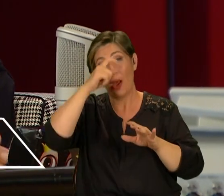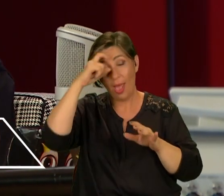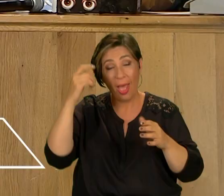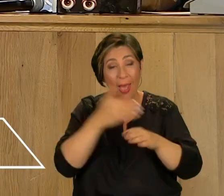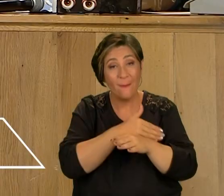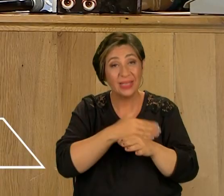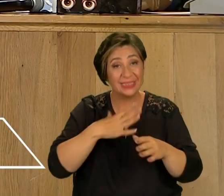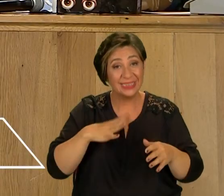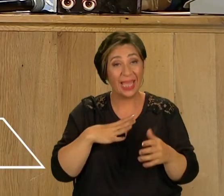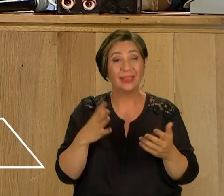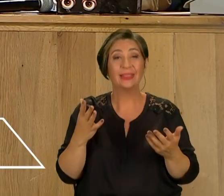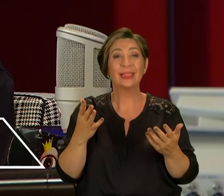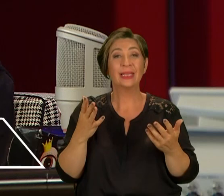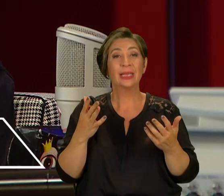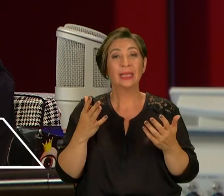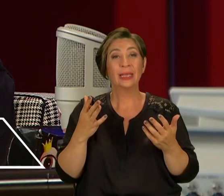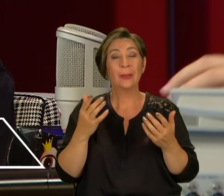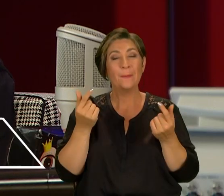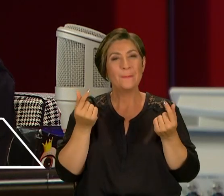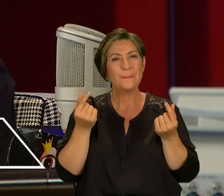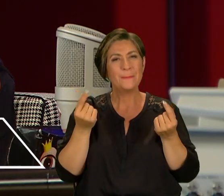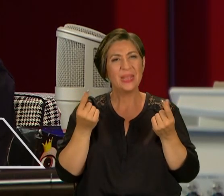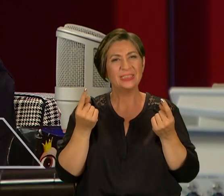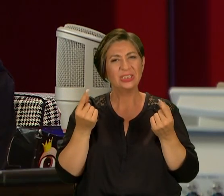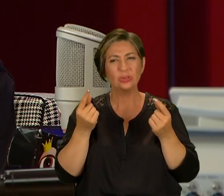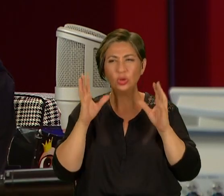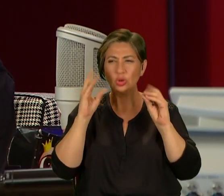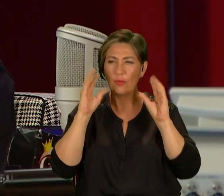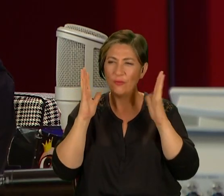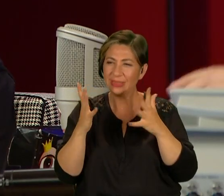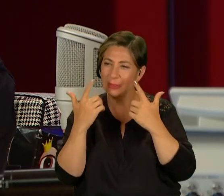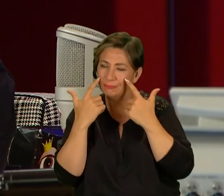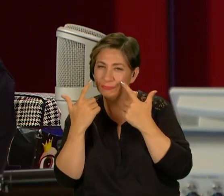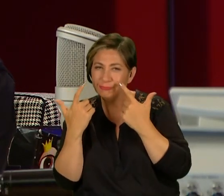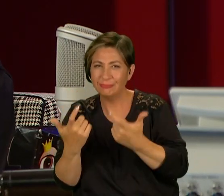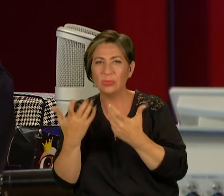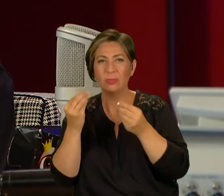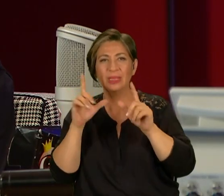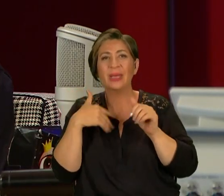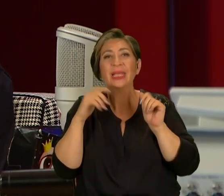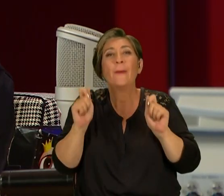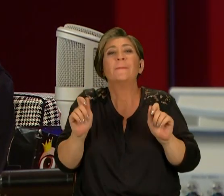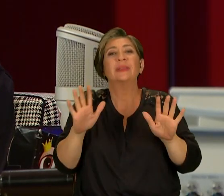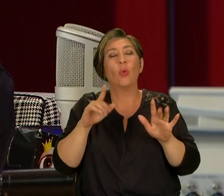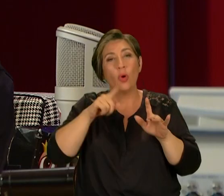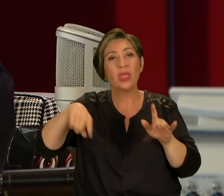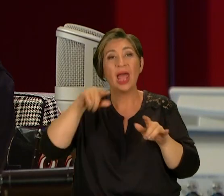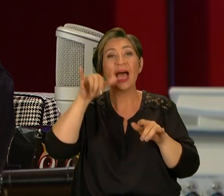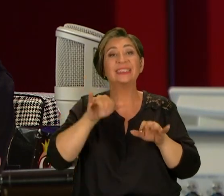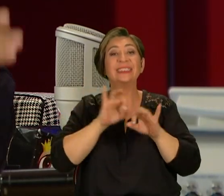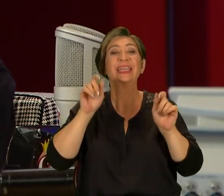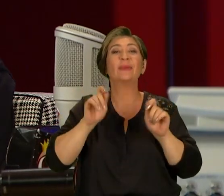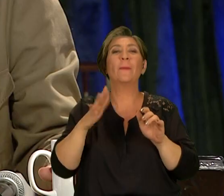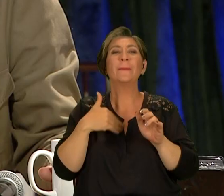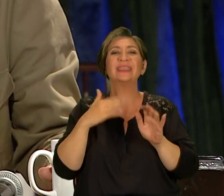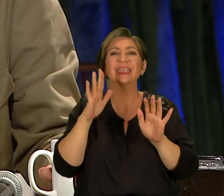isteyen, birazcık hani üzerinde durulması gereken bir iş. Hiç yapmadım. Onu yapan insanlara da haksızlık etmeyeyim.